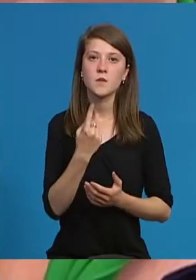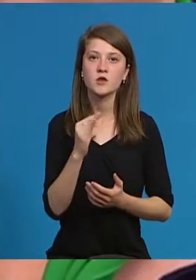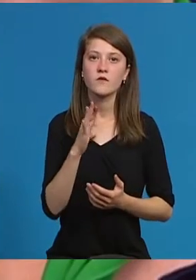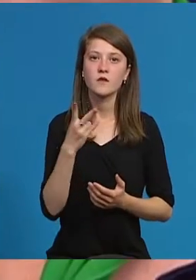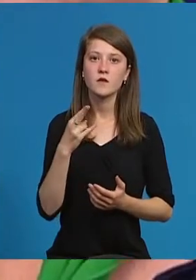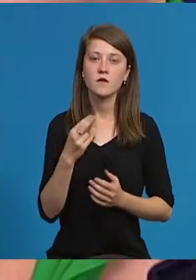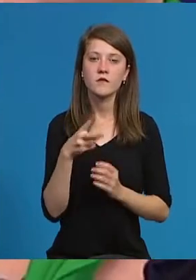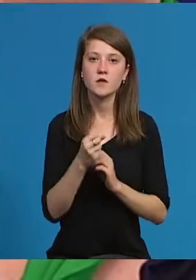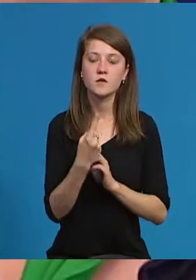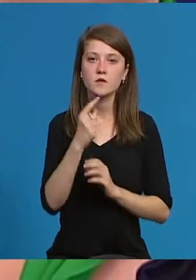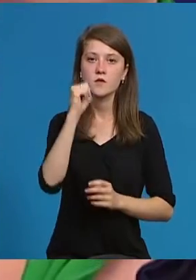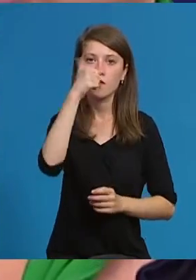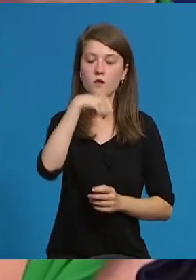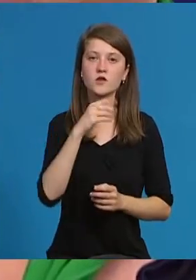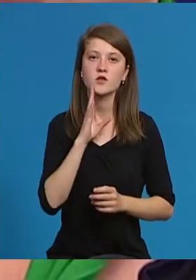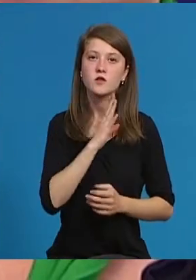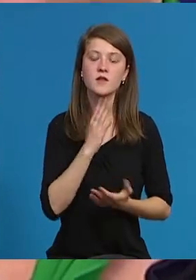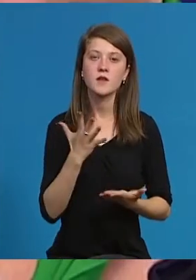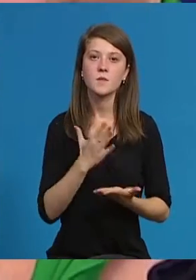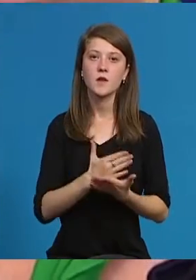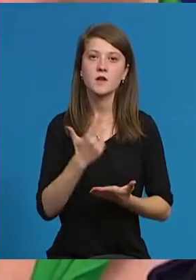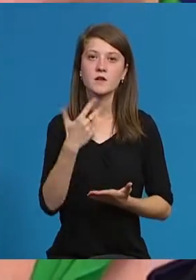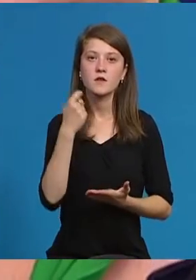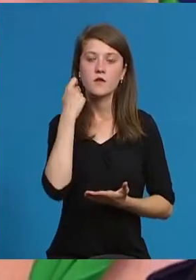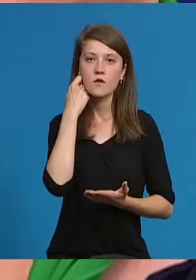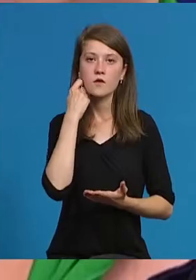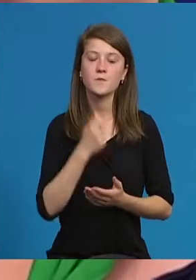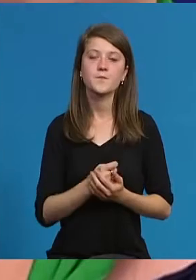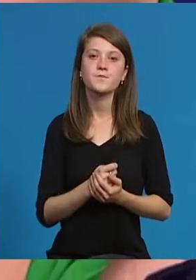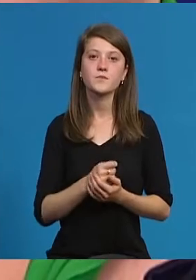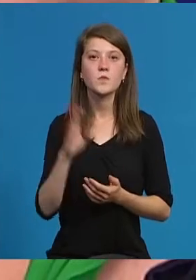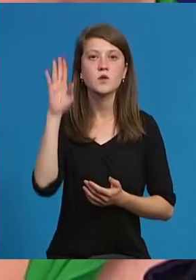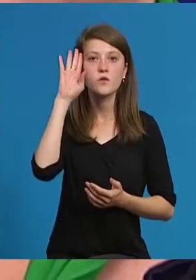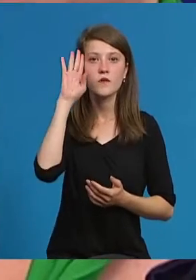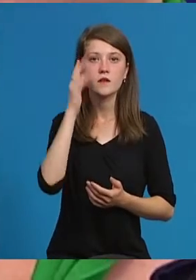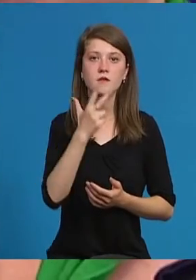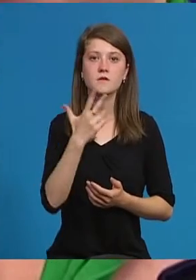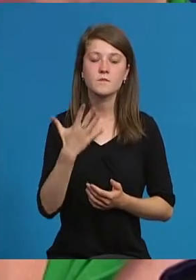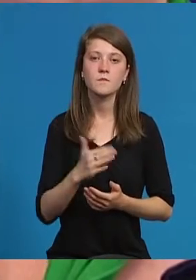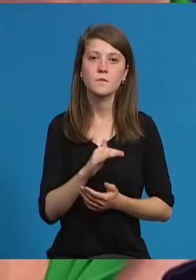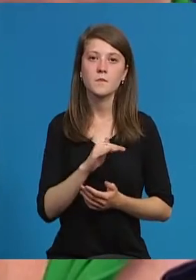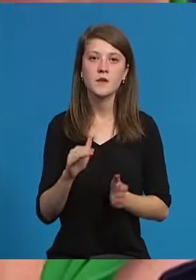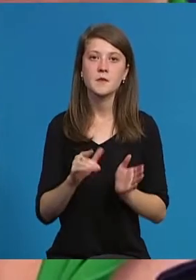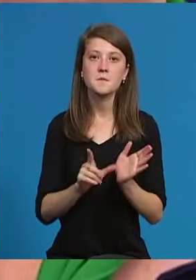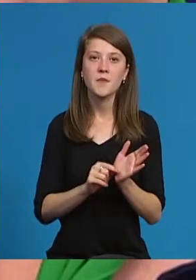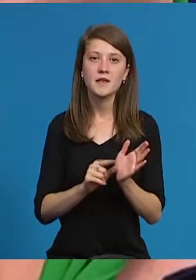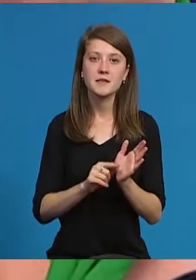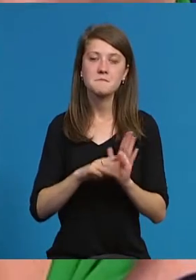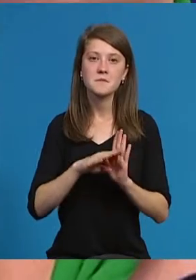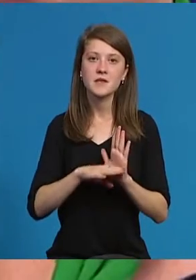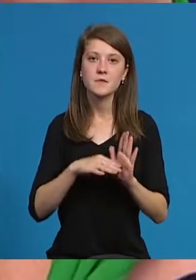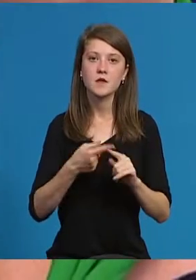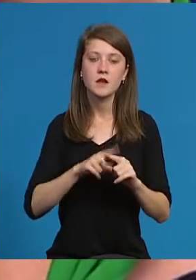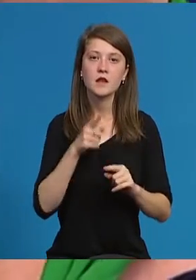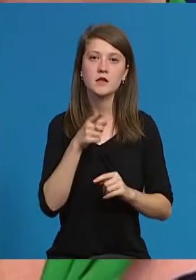жовтня 2011 року, жінки, які мають 30 років, чоловіки 35, мінімальний розмір пенсії для таких осіб